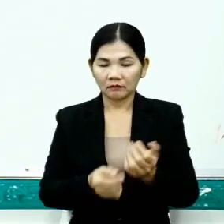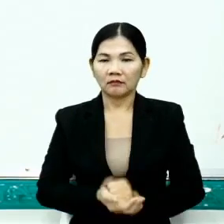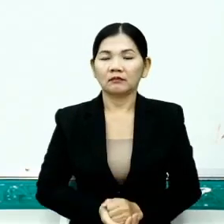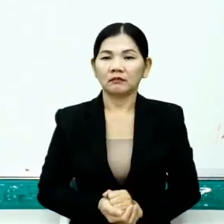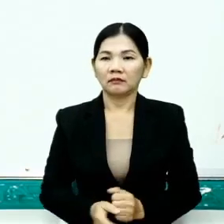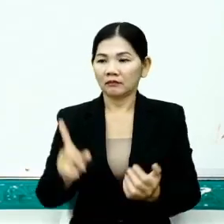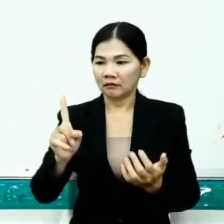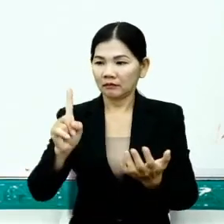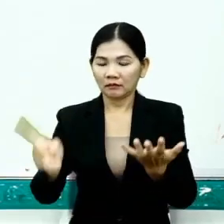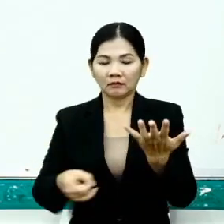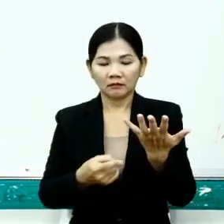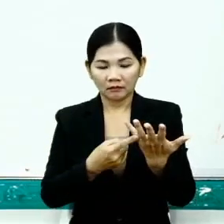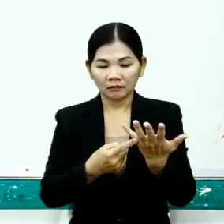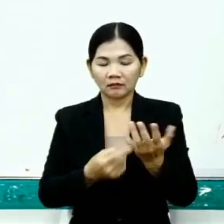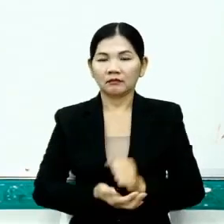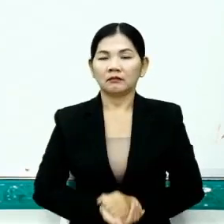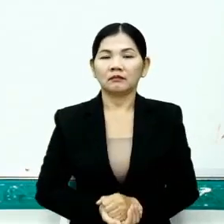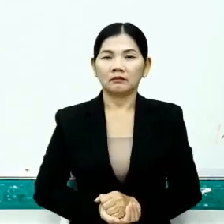phải,